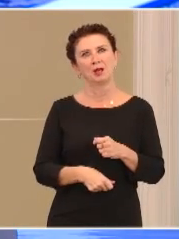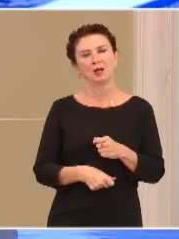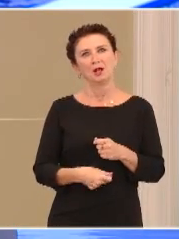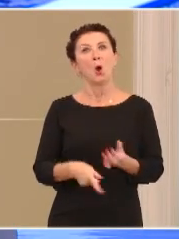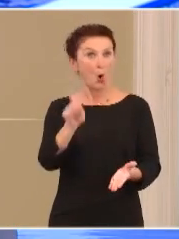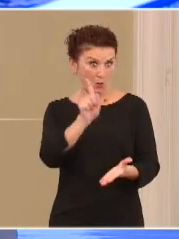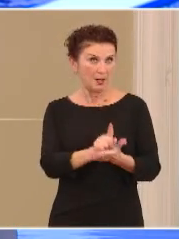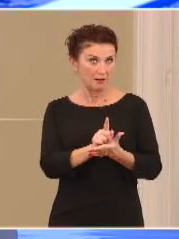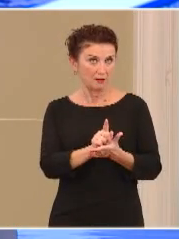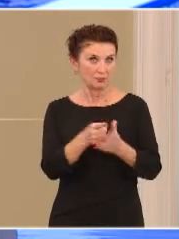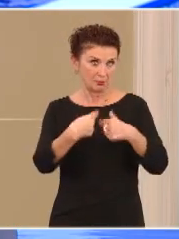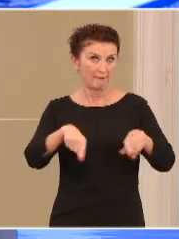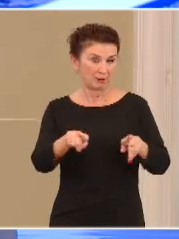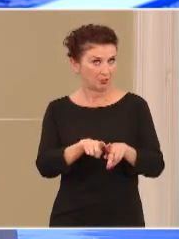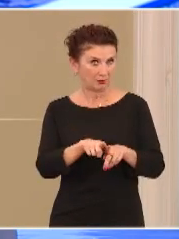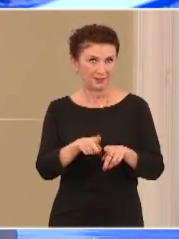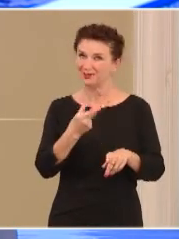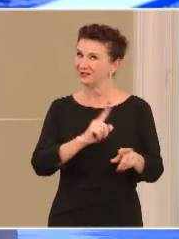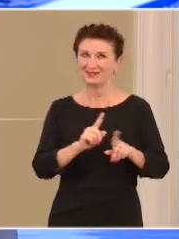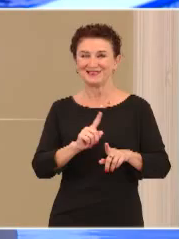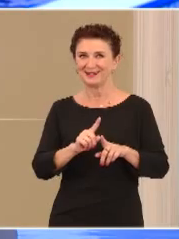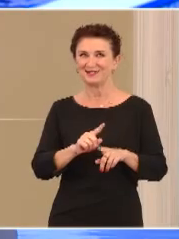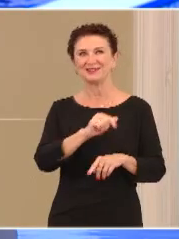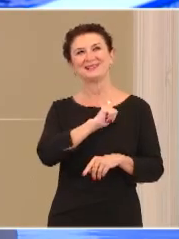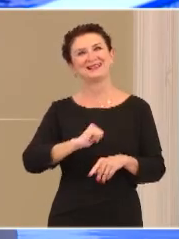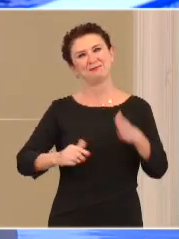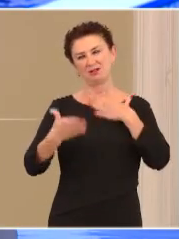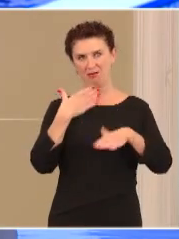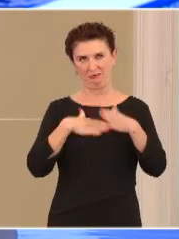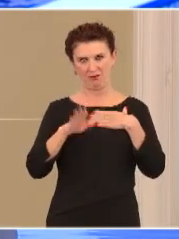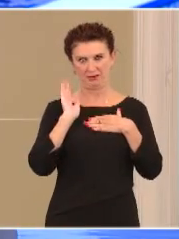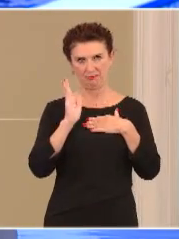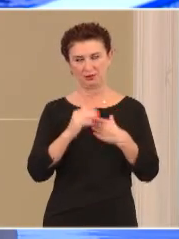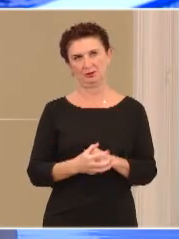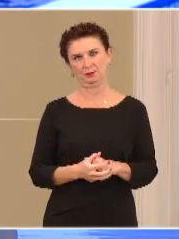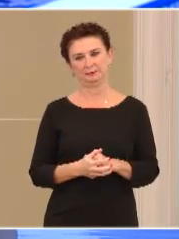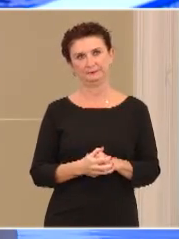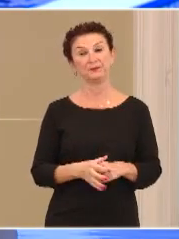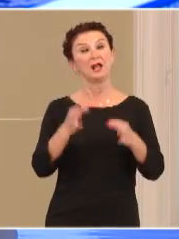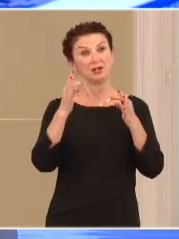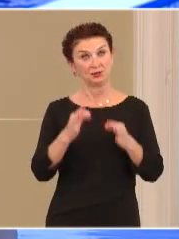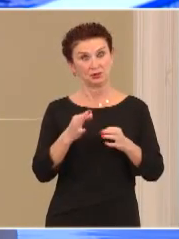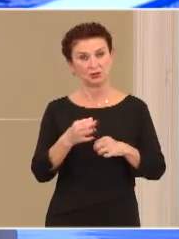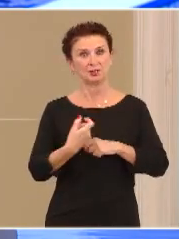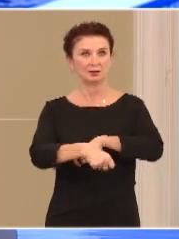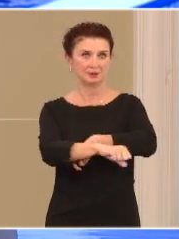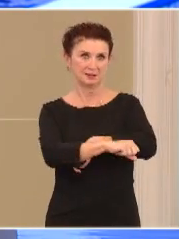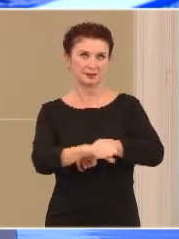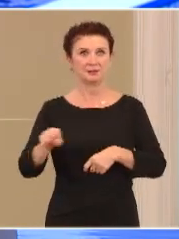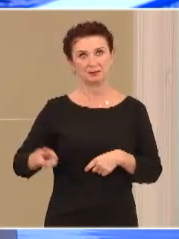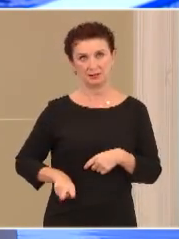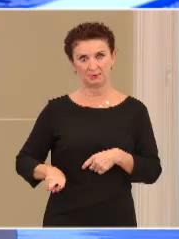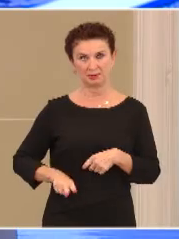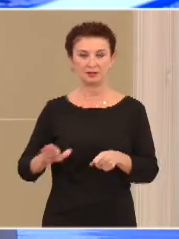już samozadowoleni. Dzisiaj już wiceminister, pełnomocnik rządu jest w Brukseli.